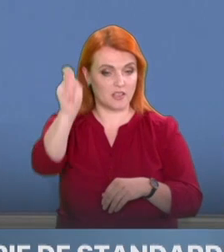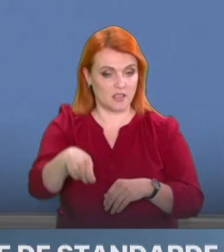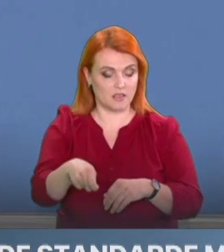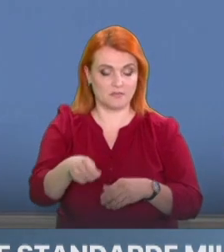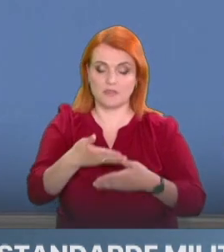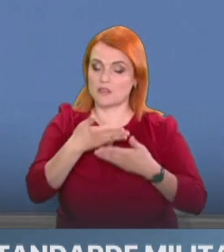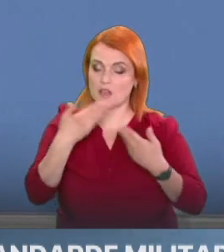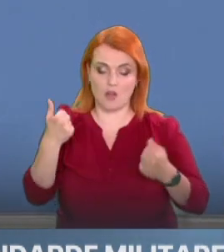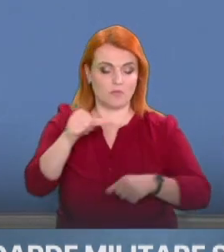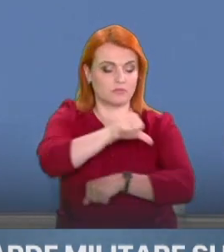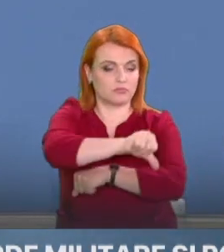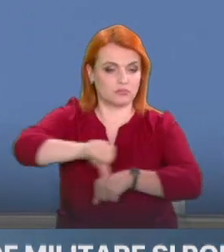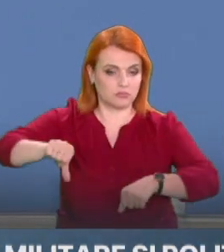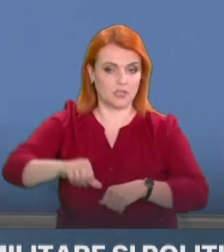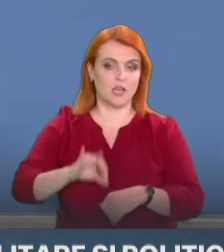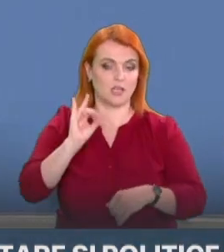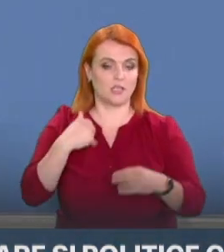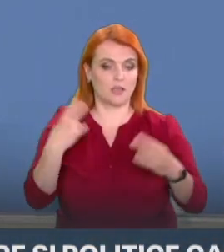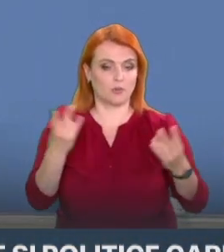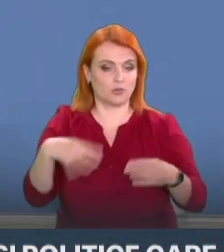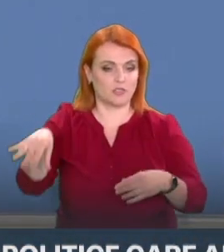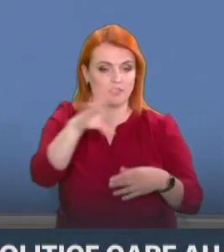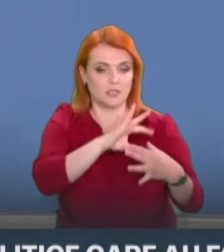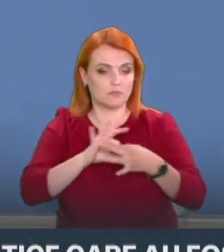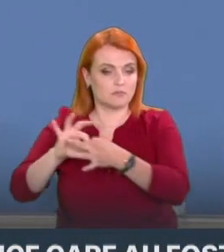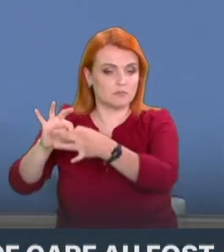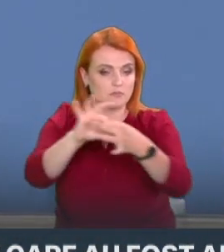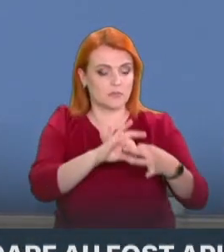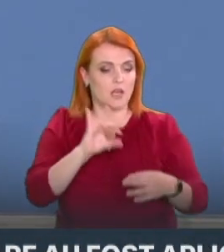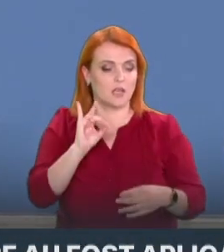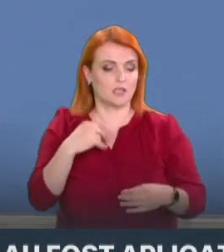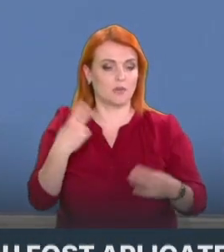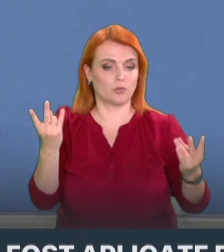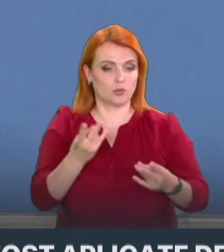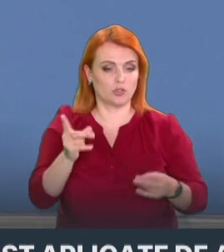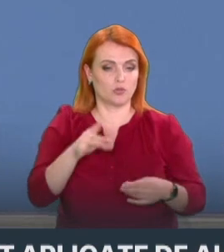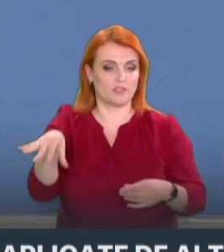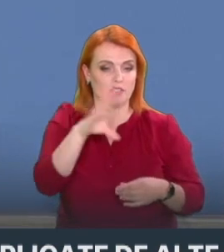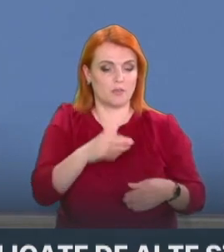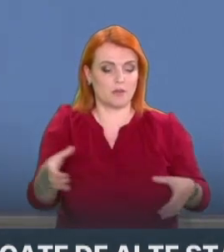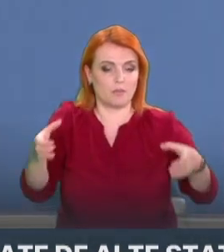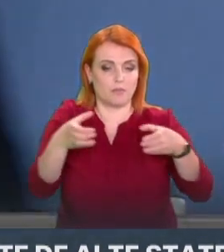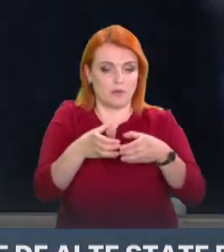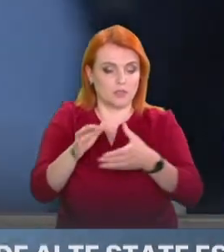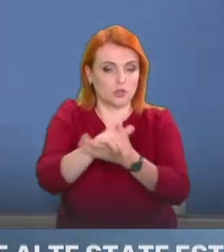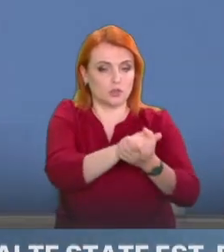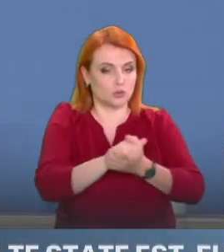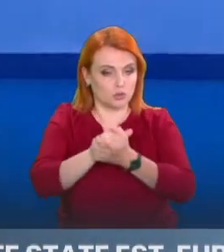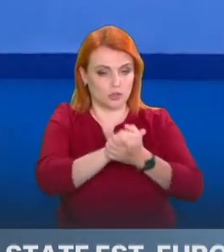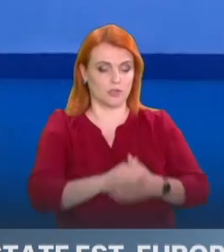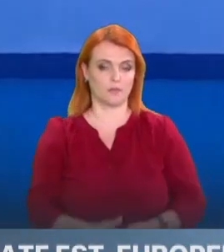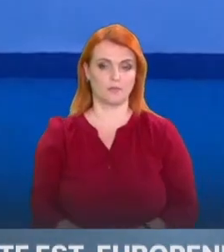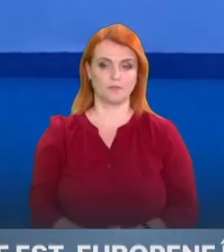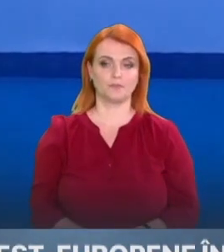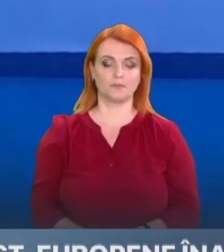autoritare devin tot mai cooperante. Așadar, trebuie să rămânem uniți pentru o ordine internațională bazată pe drept.